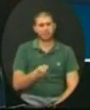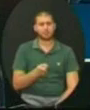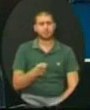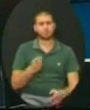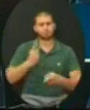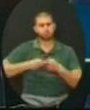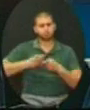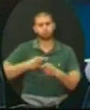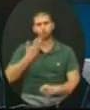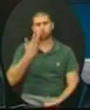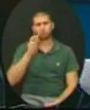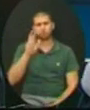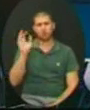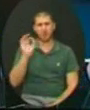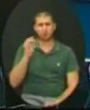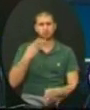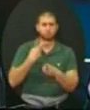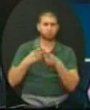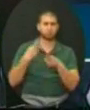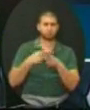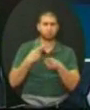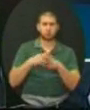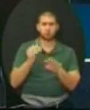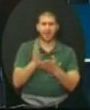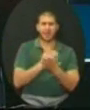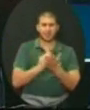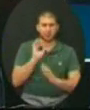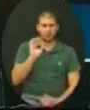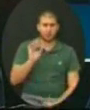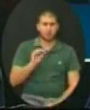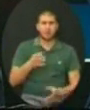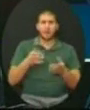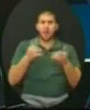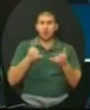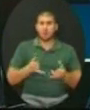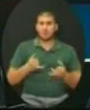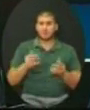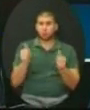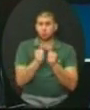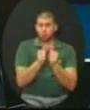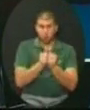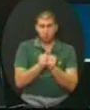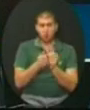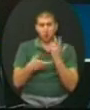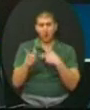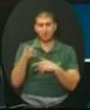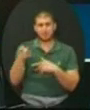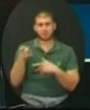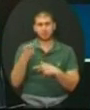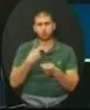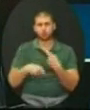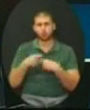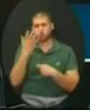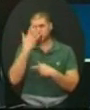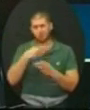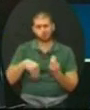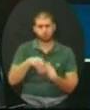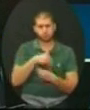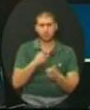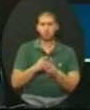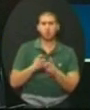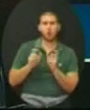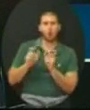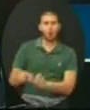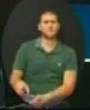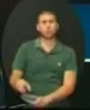לעמוד ב-33% החזר מההכנסות שלהם. היום הזוגות האלו הולכים לשוק האפור, מתחייבים בצורה